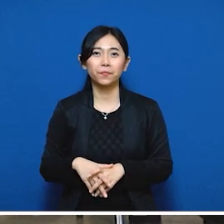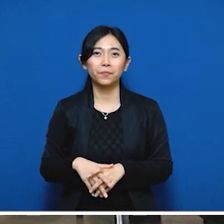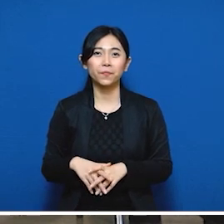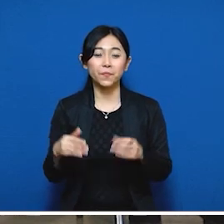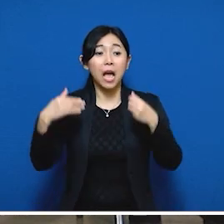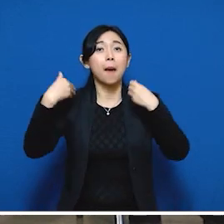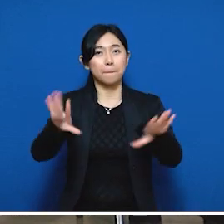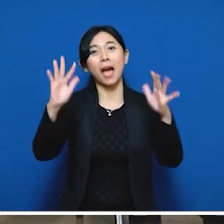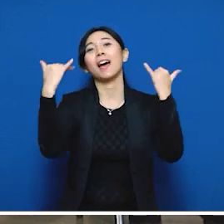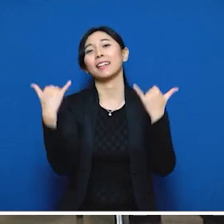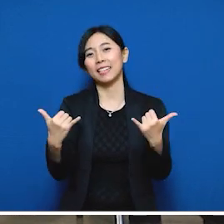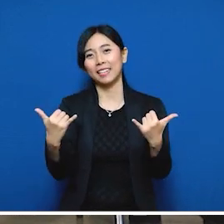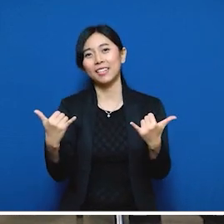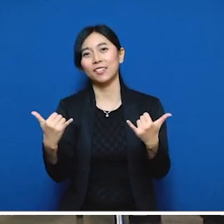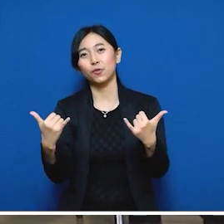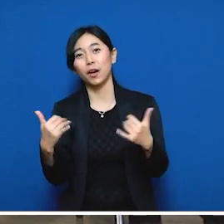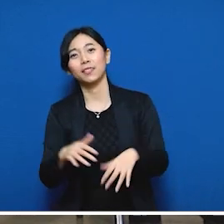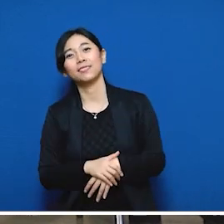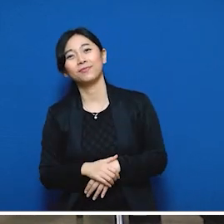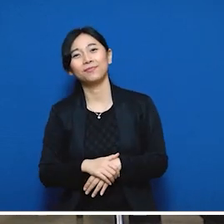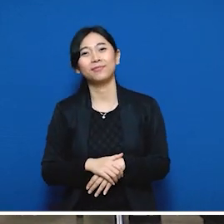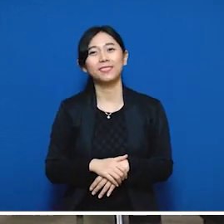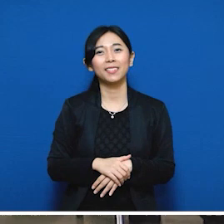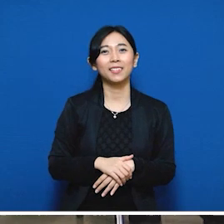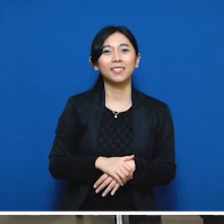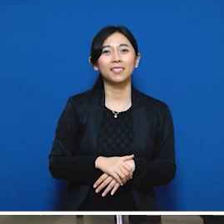Kiranya ini boleh menginspirasi kita, ya,